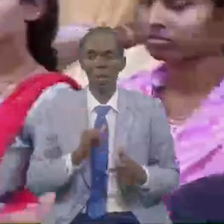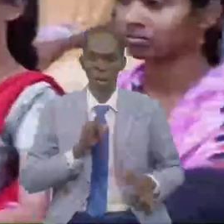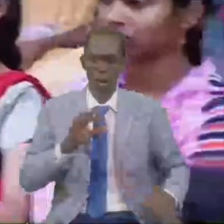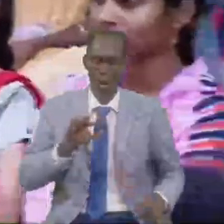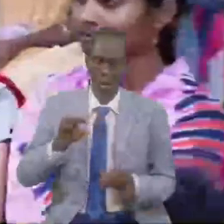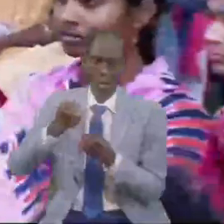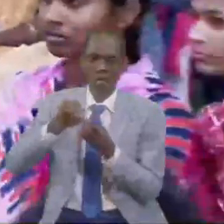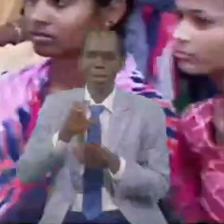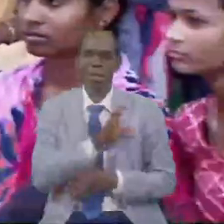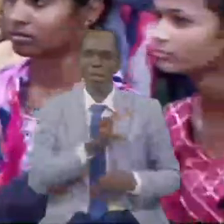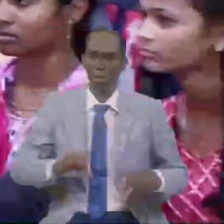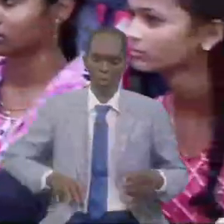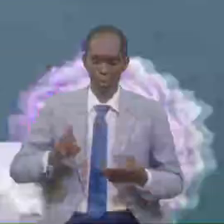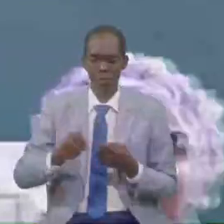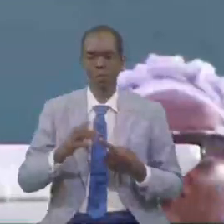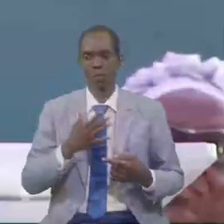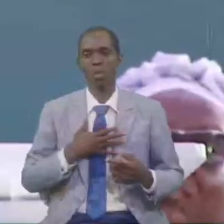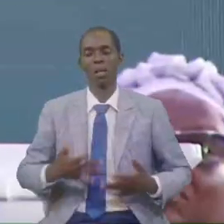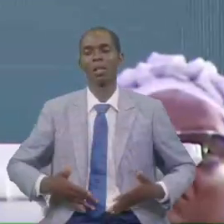j'ai reçu Christ dans mon cœur.